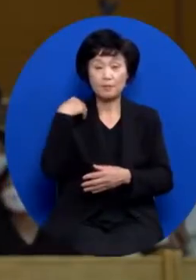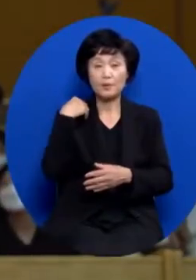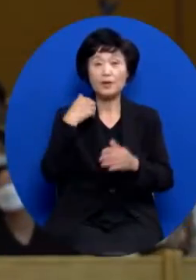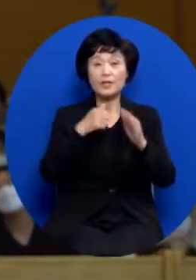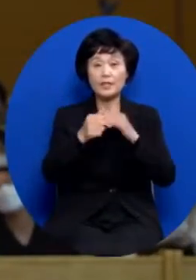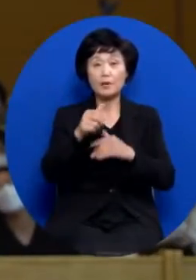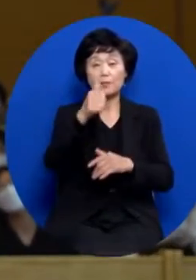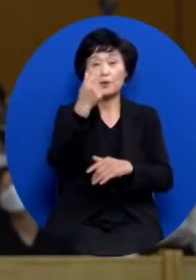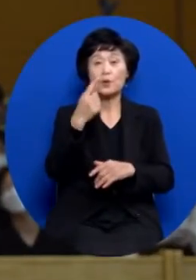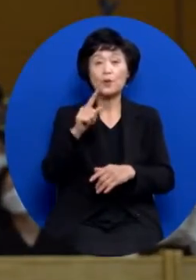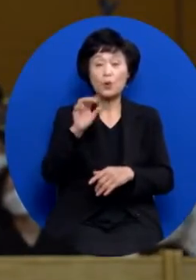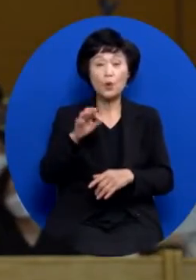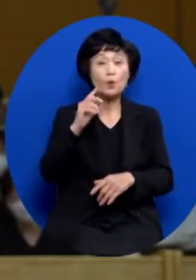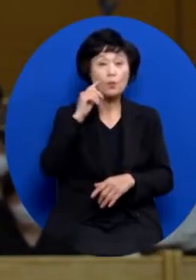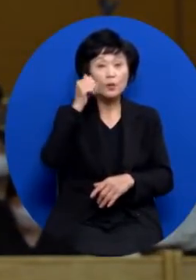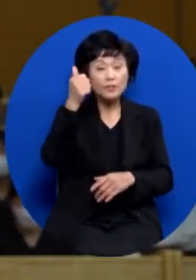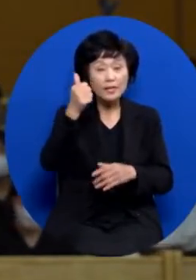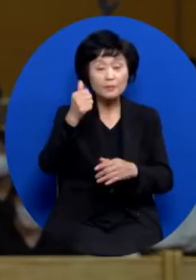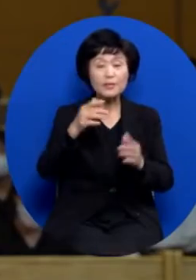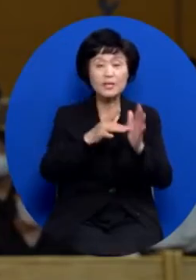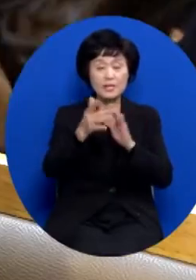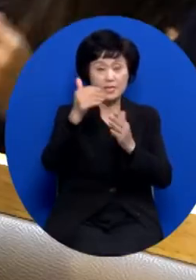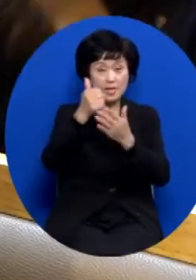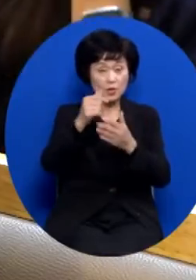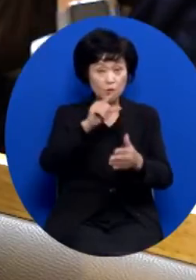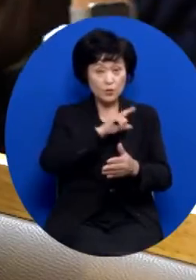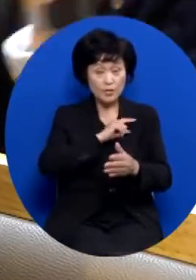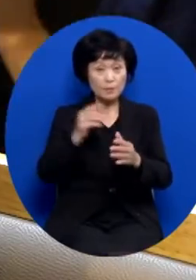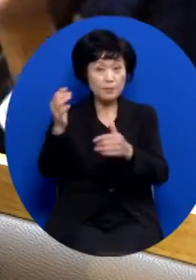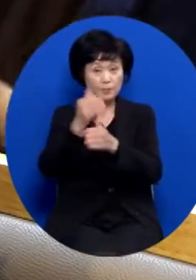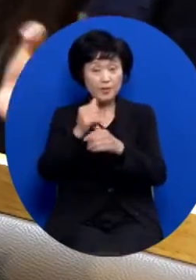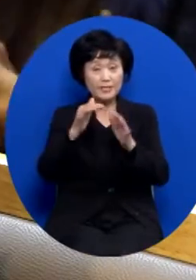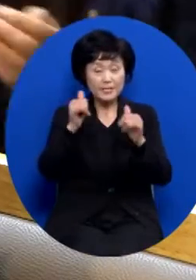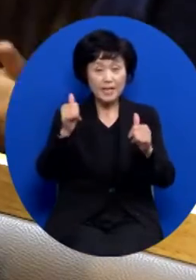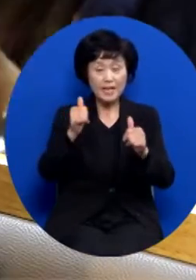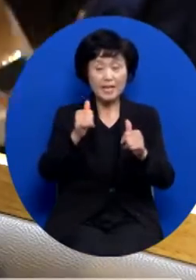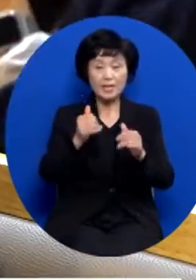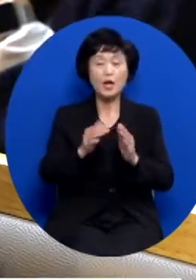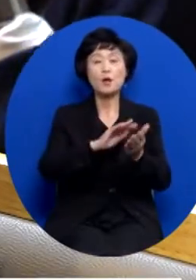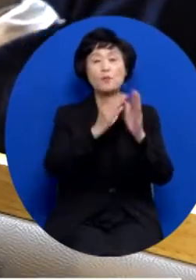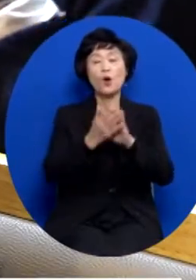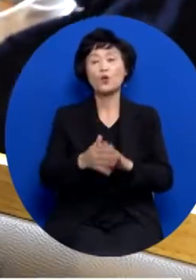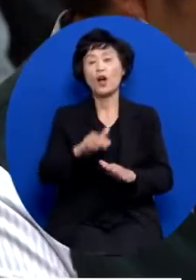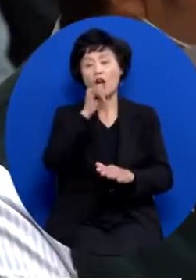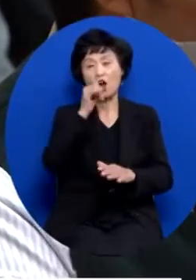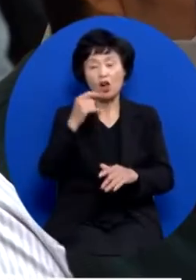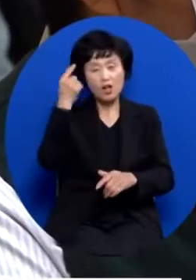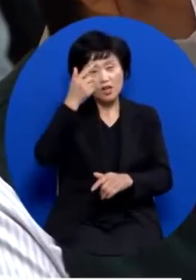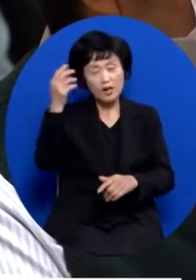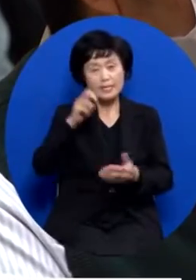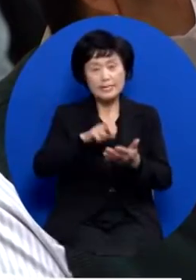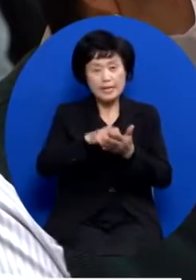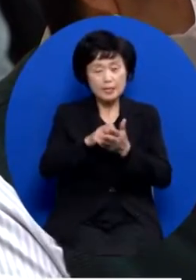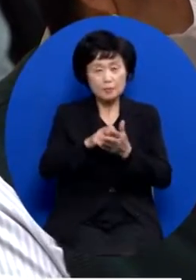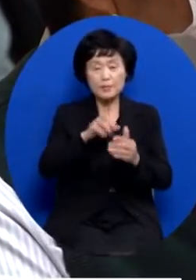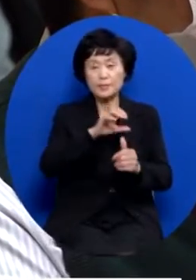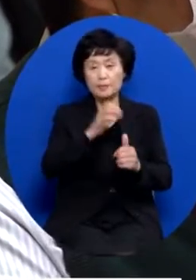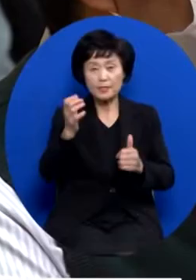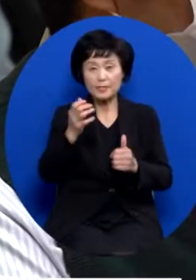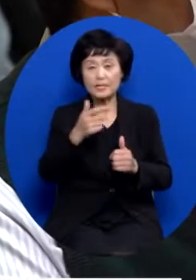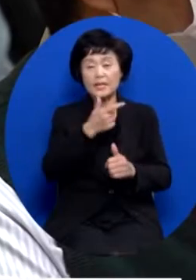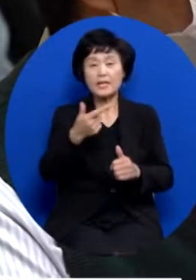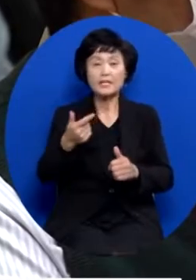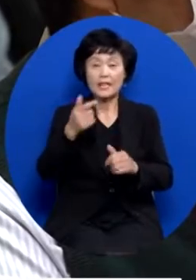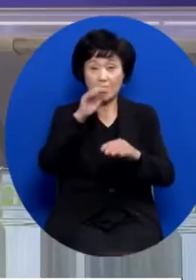홍민기 목사는 예수 이름을 붙잡는 자에게 구체적인 변화가 일어난다며 영적 안준뱅이에서 벗어나 대전을 변화시키는